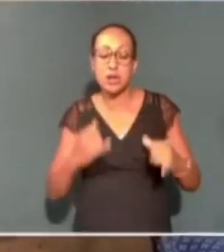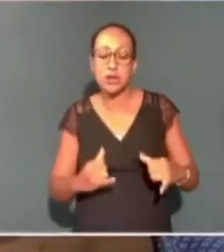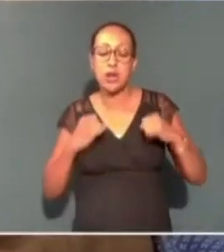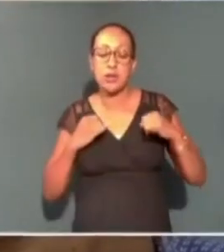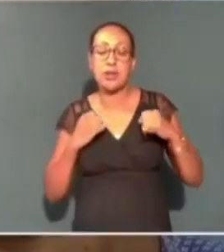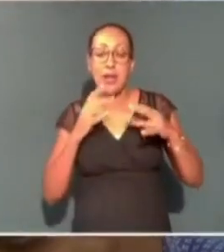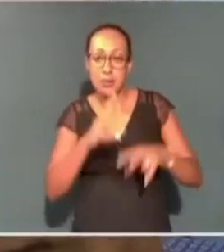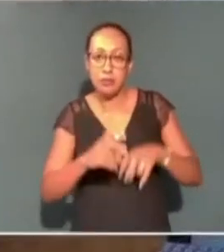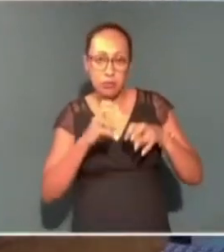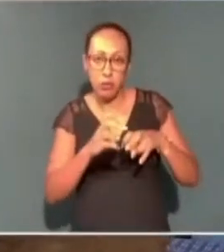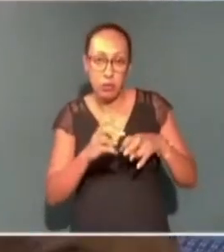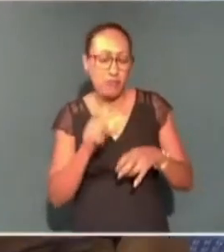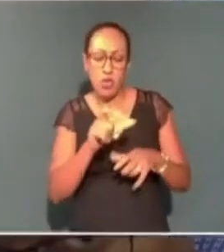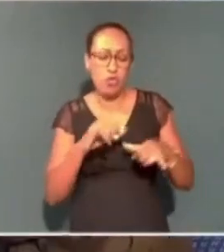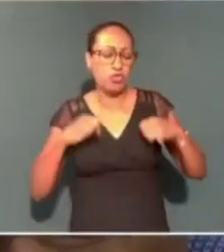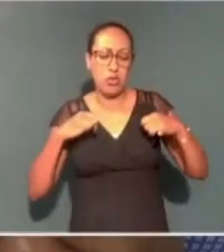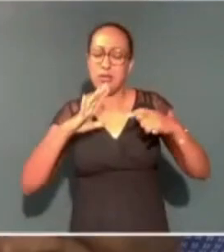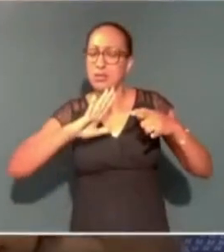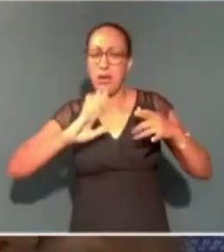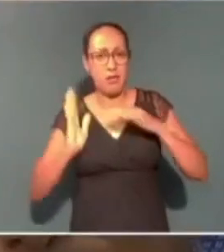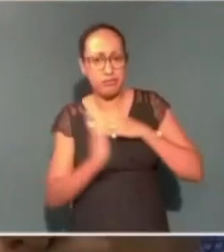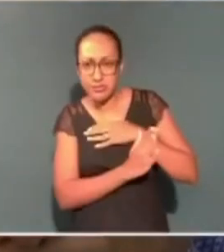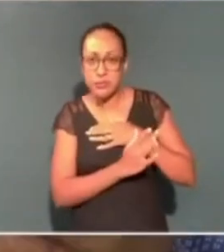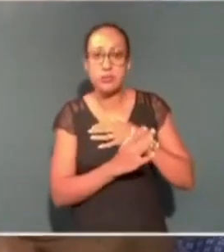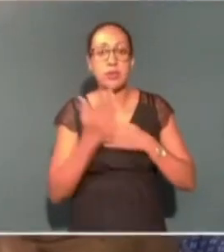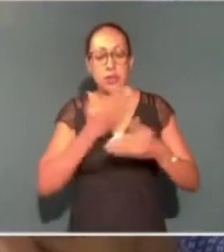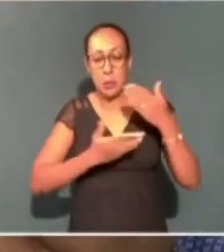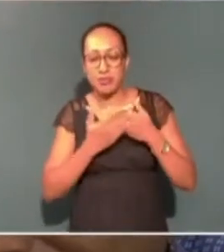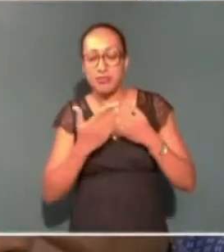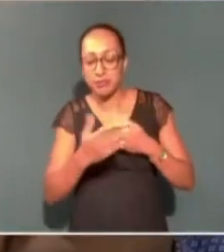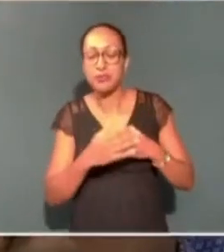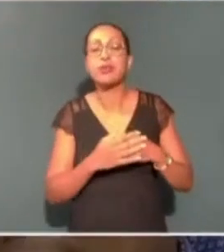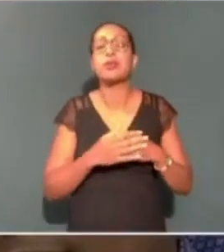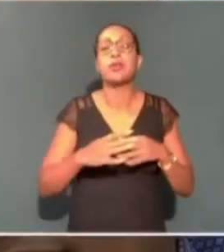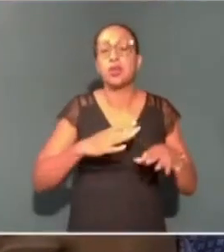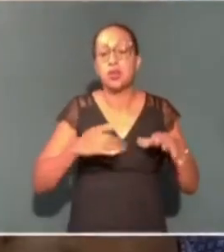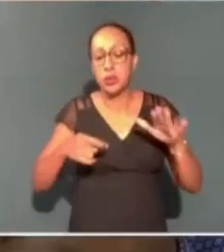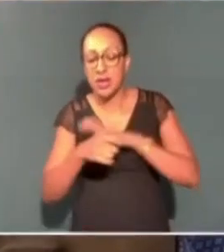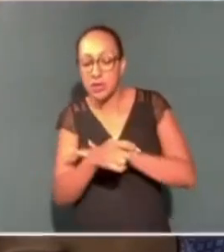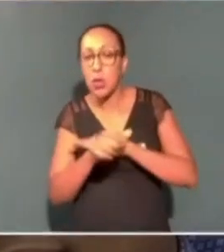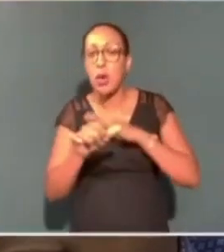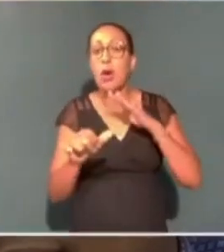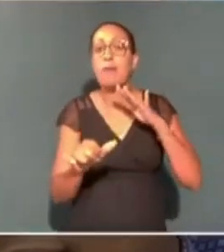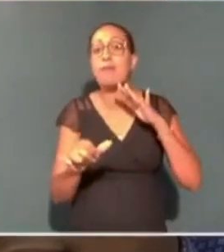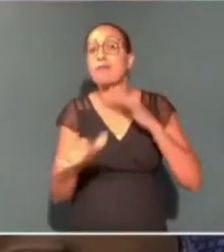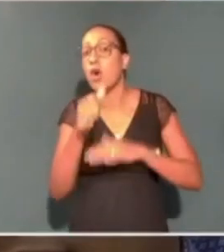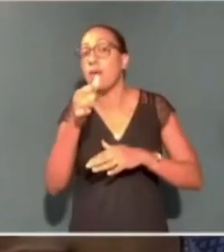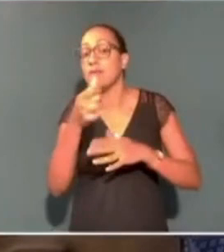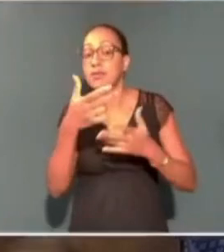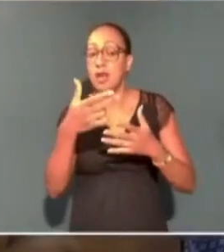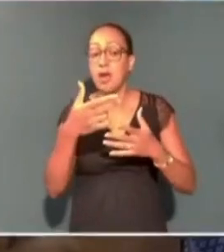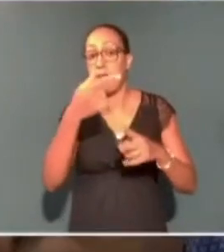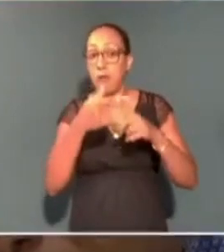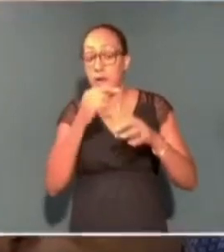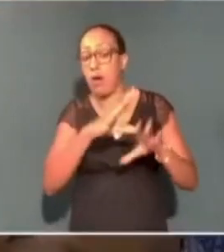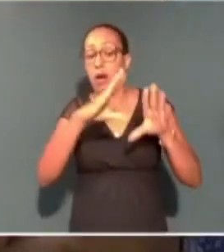jeune, et le transformer en dotation de primo-installants. C'est ce qu'on a voulu dire lorsqu'on a supprimé